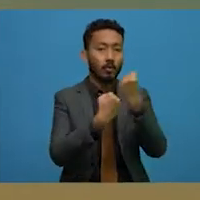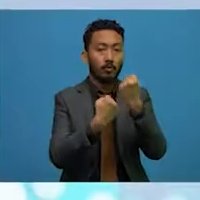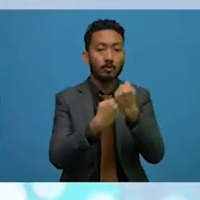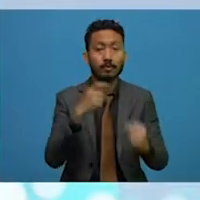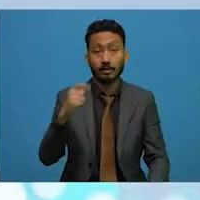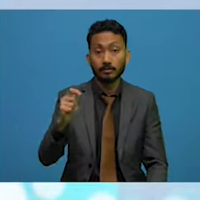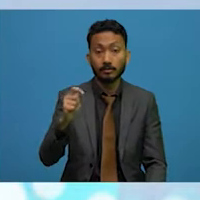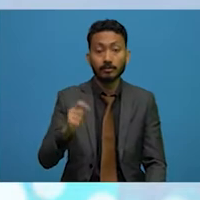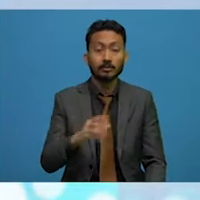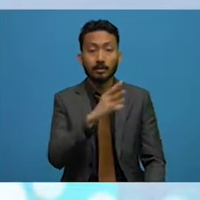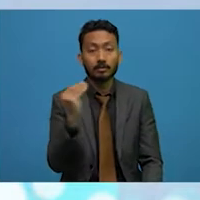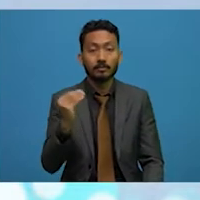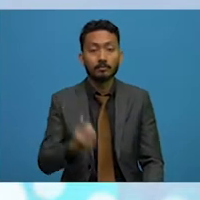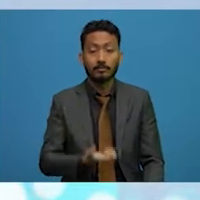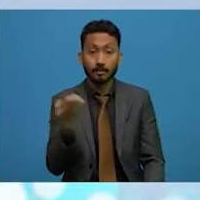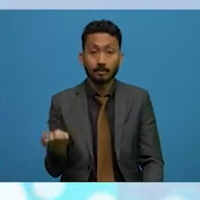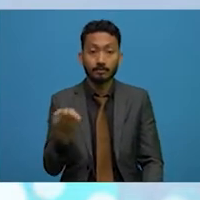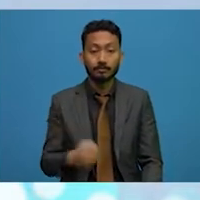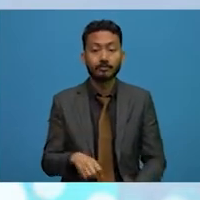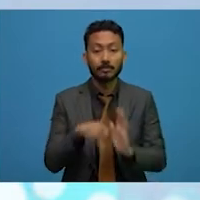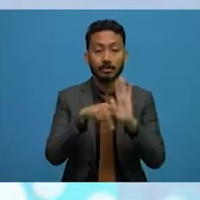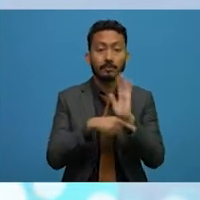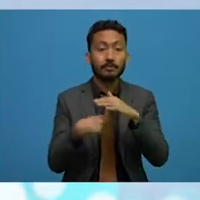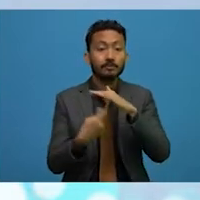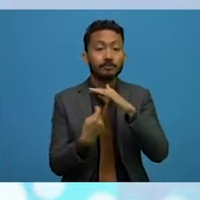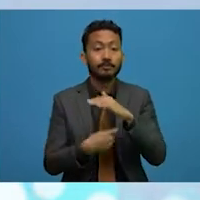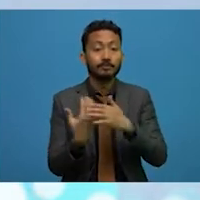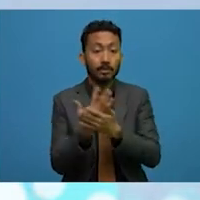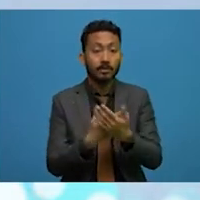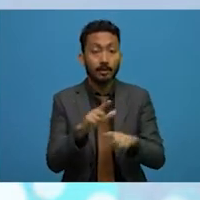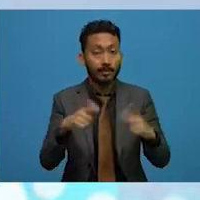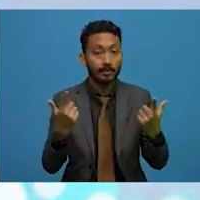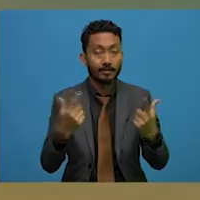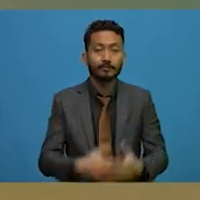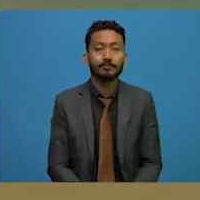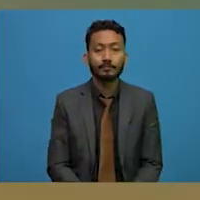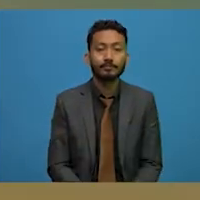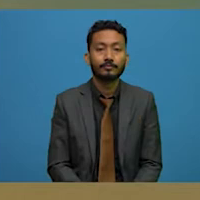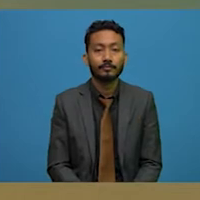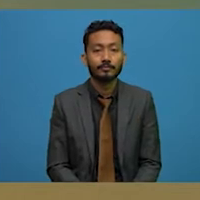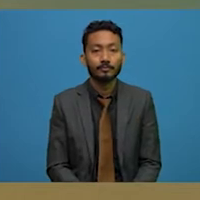teks dan juga elemen-elemen prinsip asas multimedia yang lain.